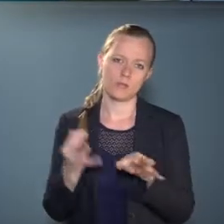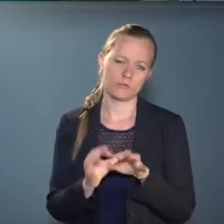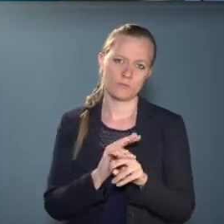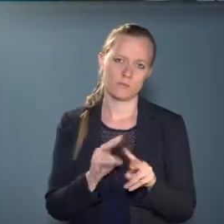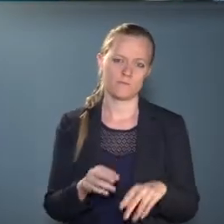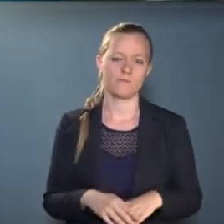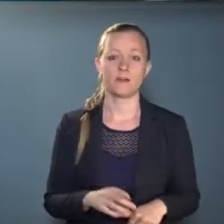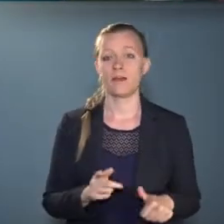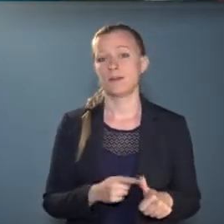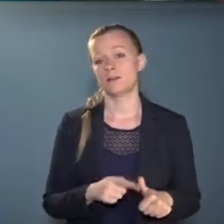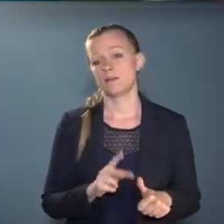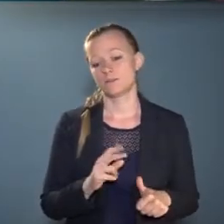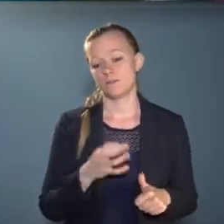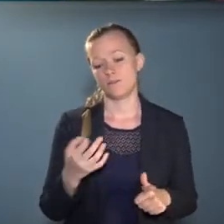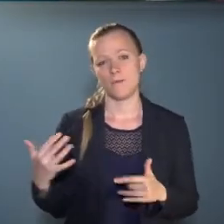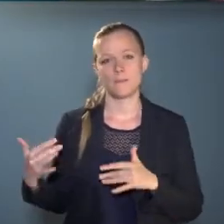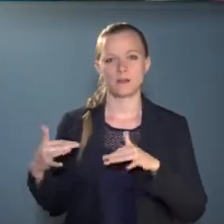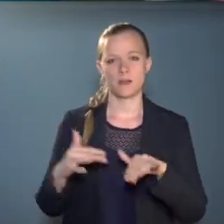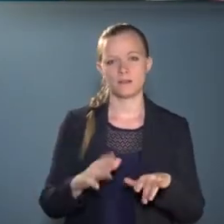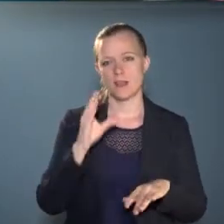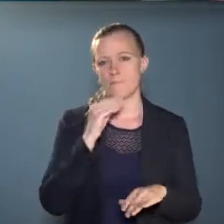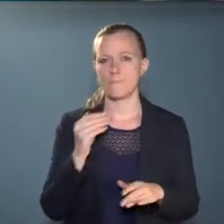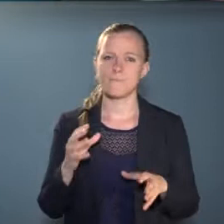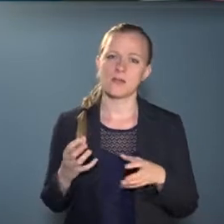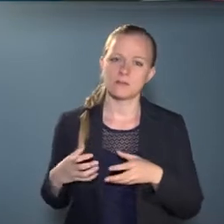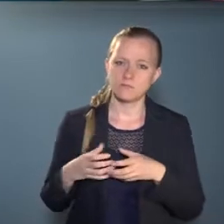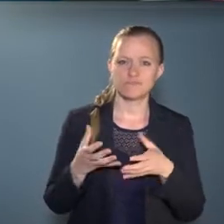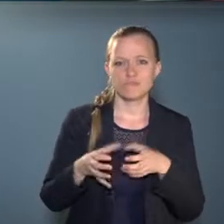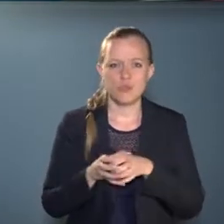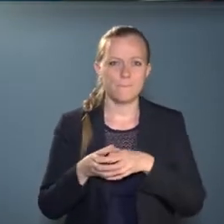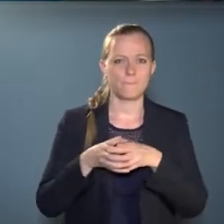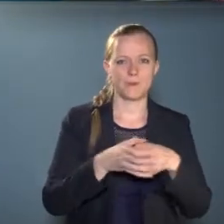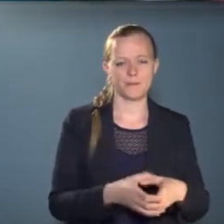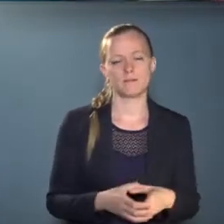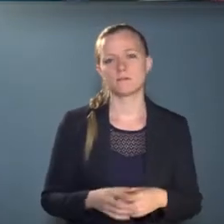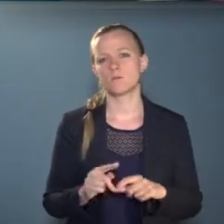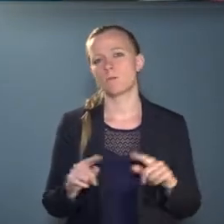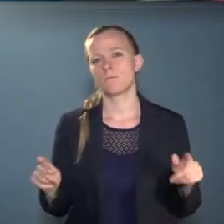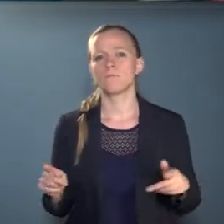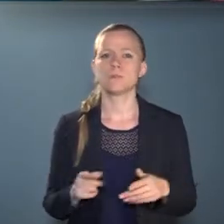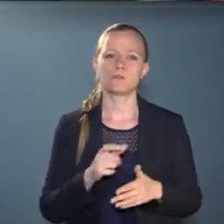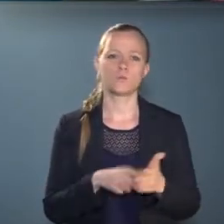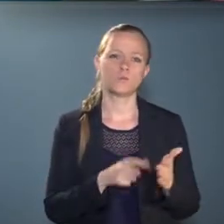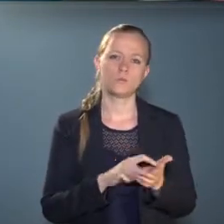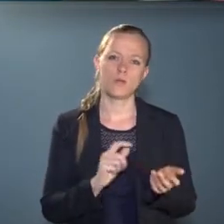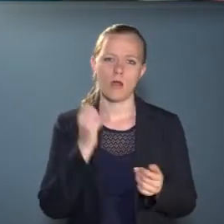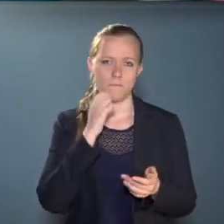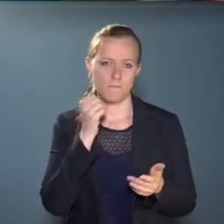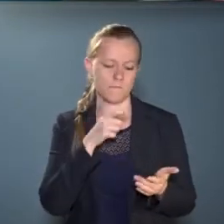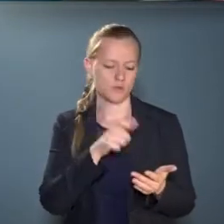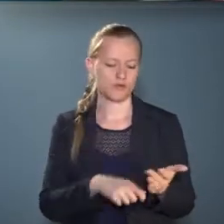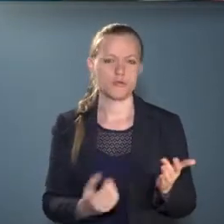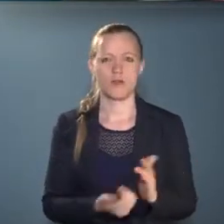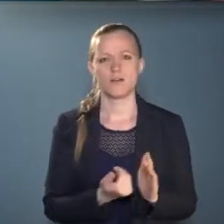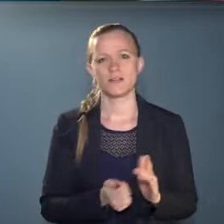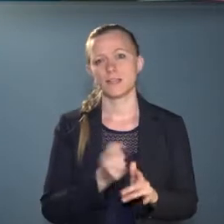eseményekkel. Egyrészt nyilván a migráció, az embercsempészet, a különböző OT-okmányok meghamisítása, hát